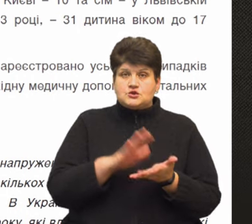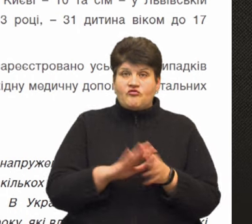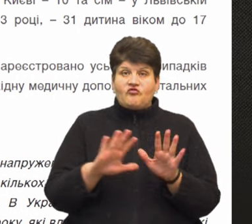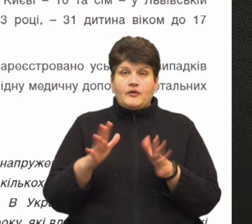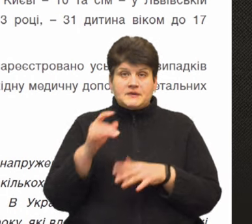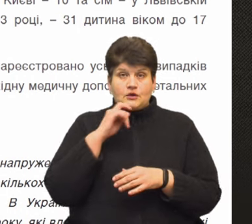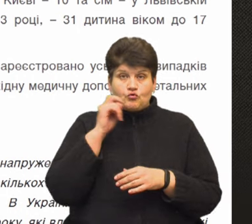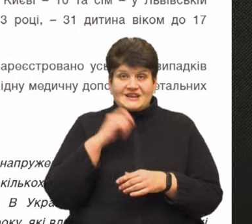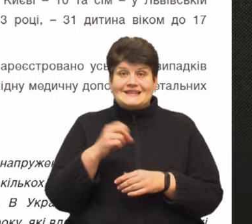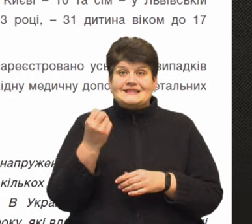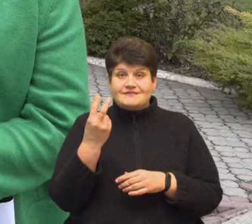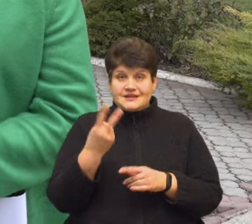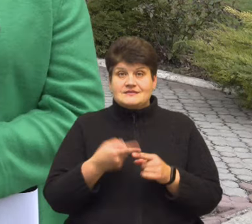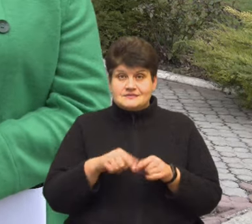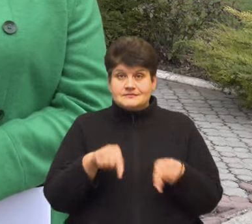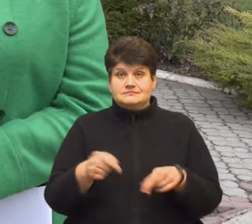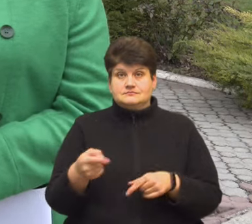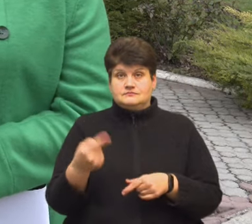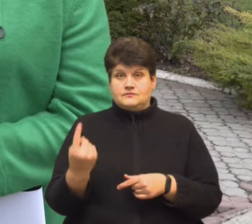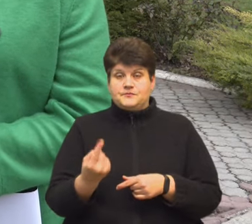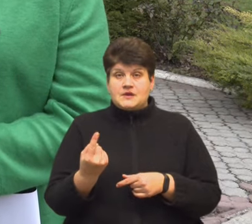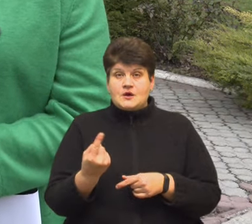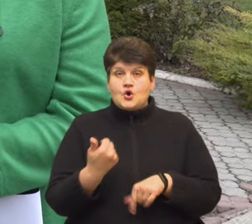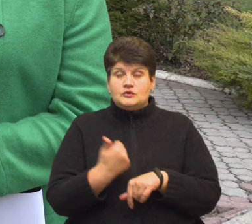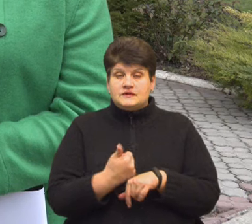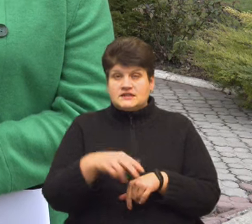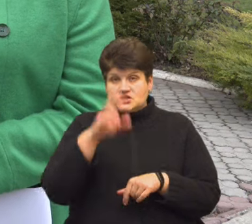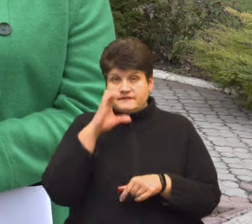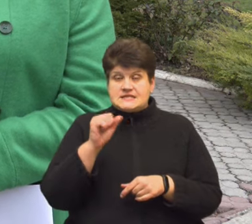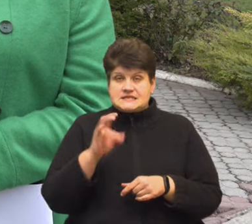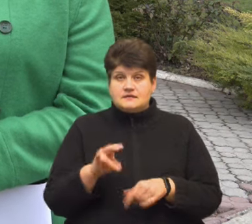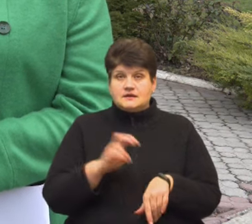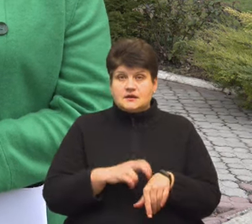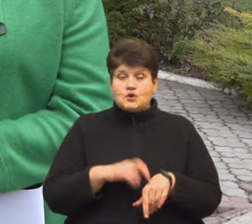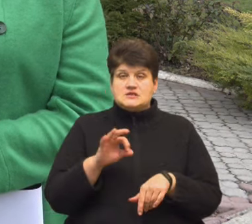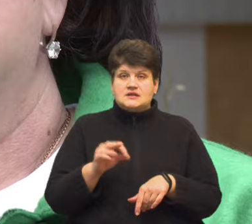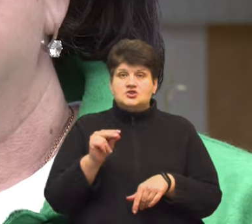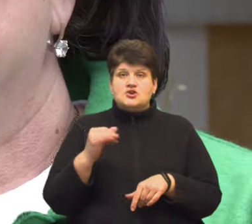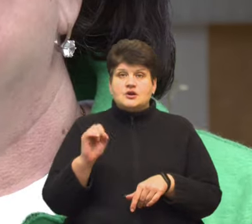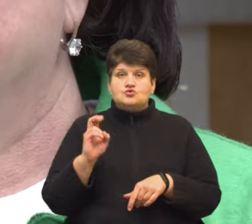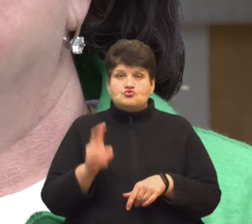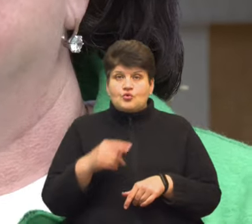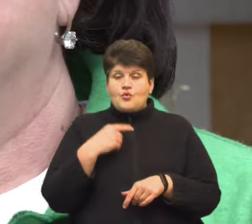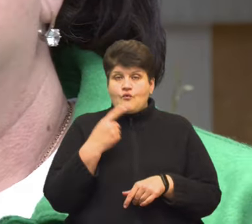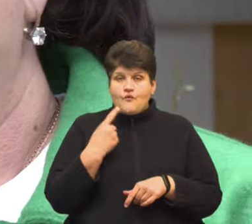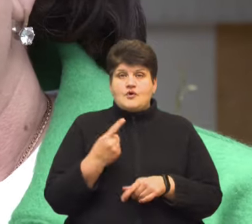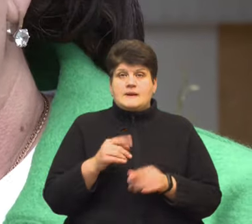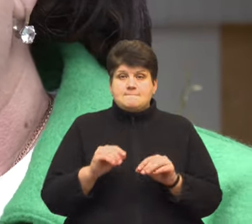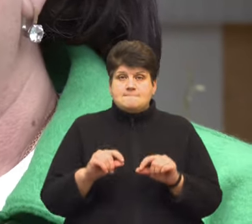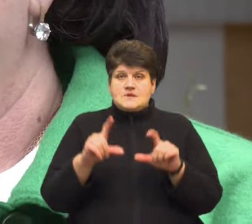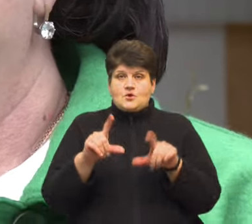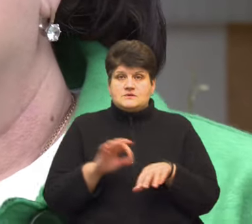Україні 12 на Тернопільщині головна державна санітарна лікарка області Оксана Чайчук розповіла підйом захворюваності в